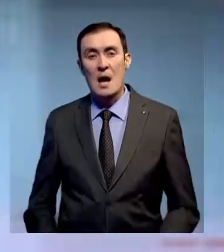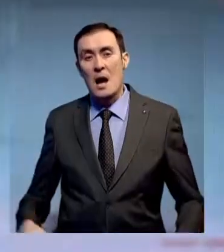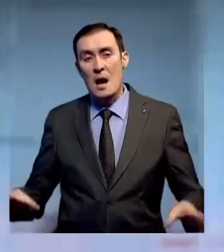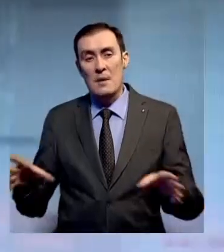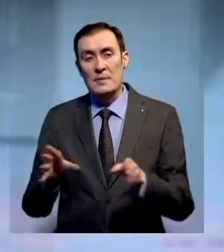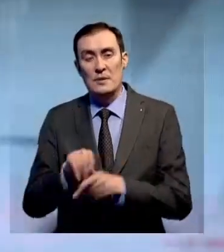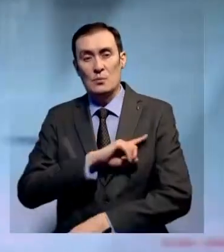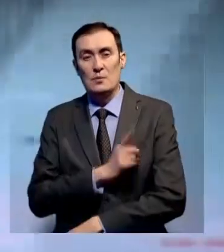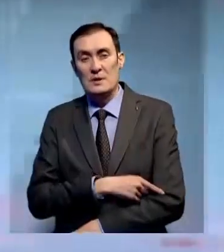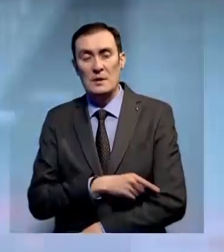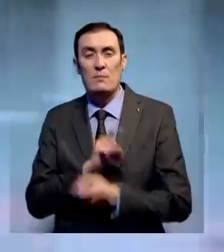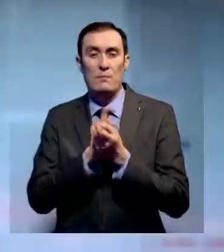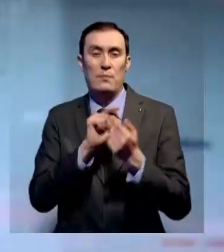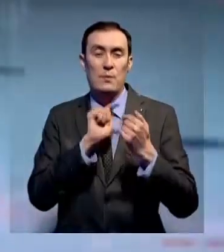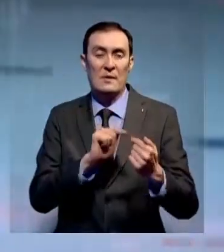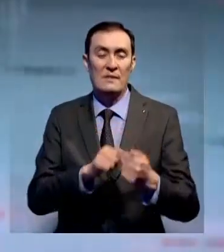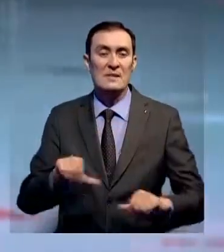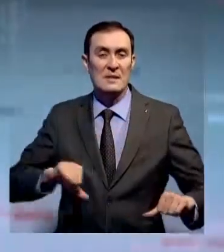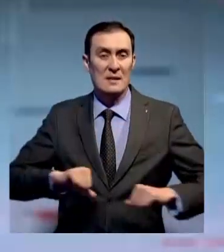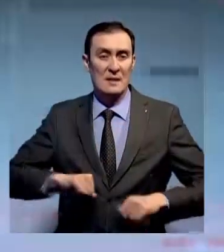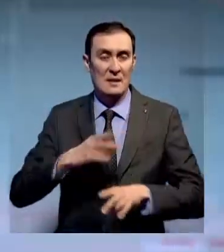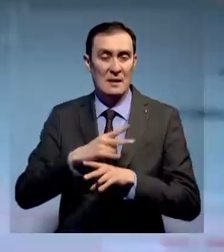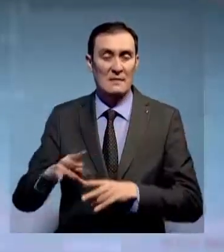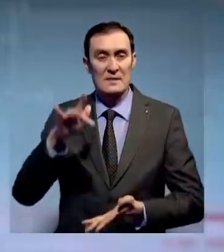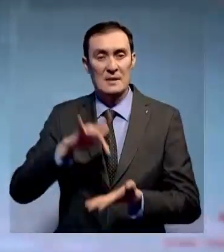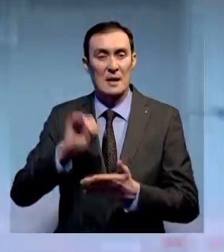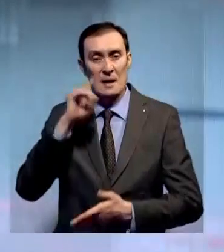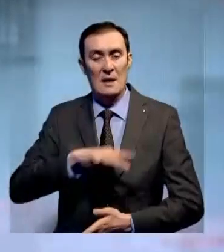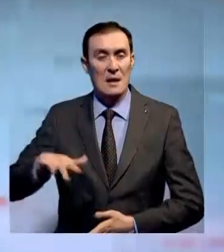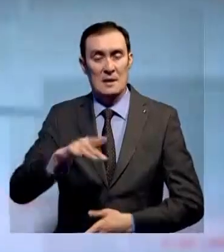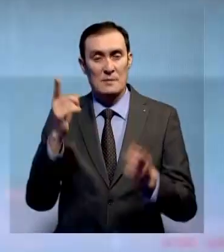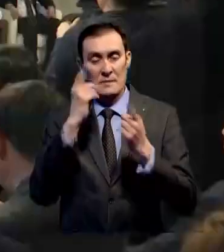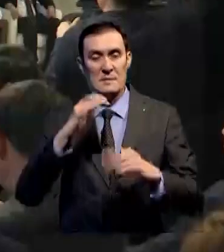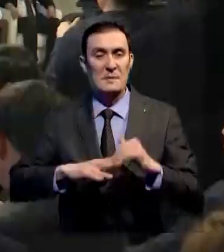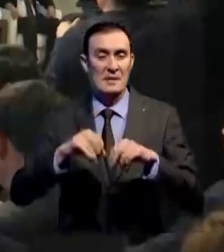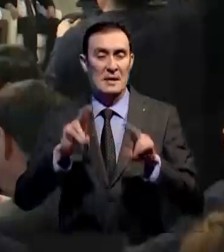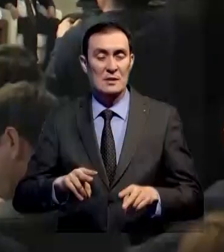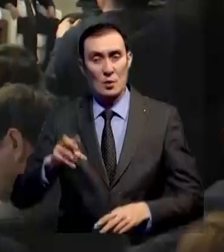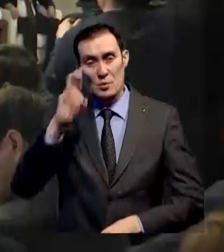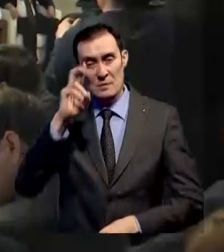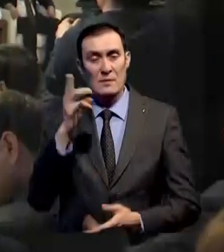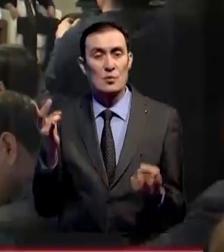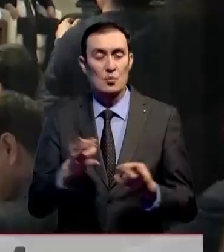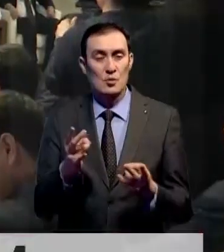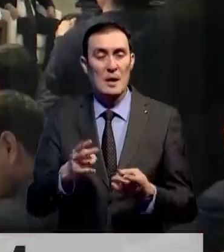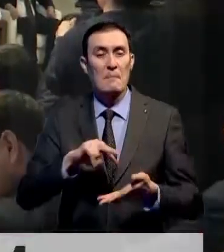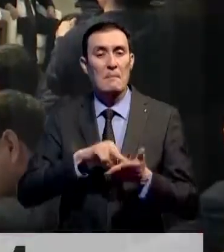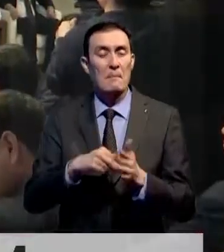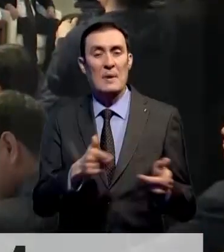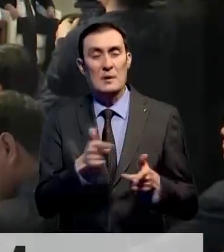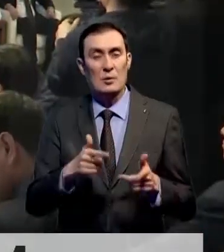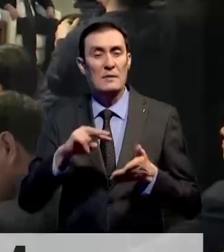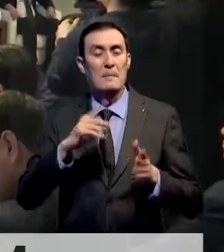Объединить усилия в борьбе с терроризмом в Центральной Азии призвали ведущие эксперты стран региона. Государствам, по их мнению, следует разработать